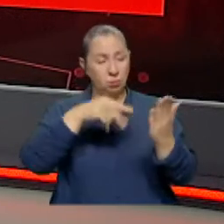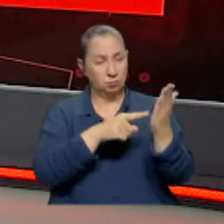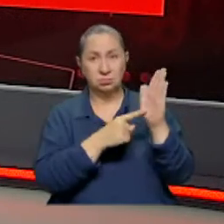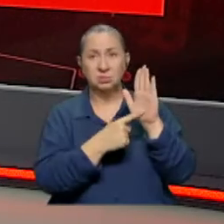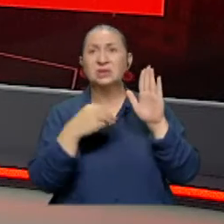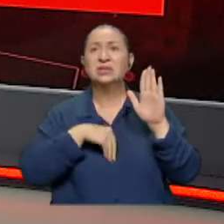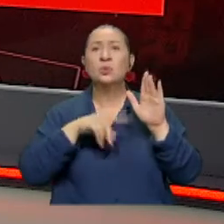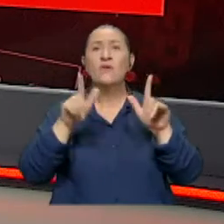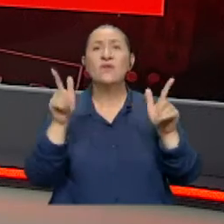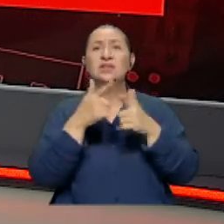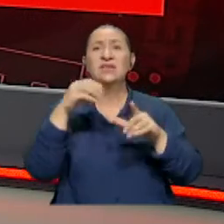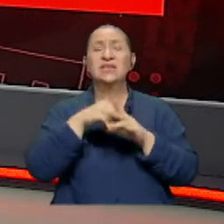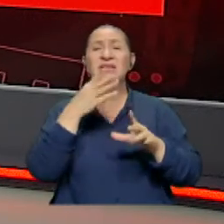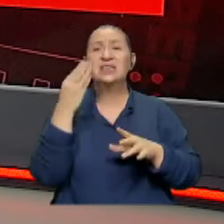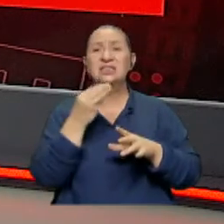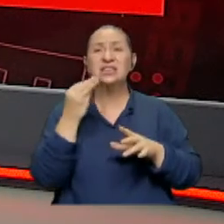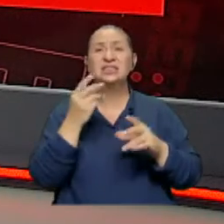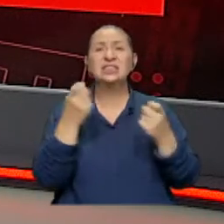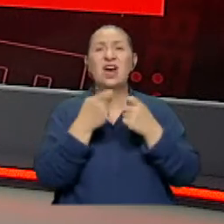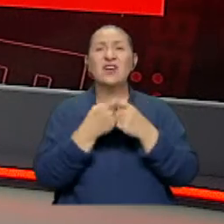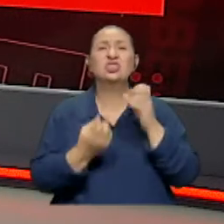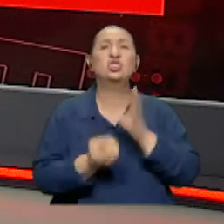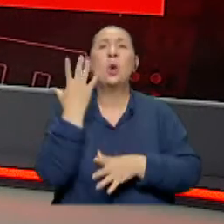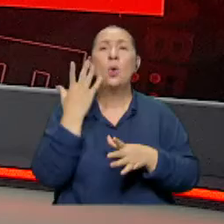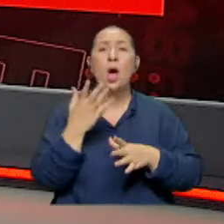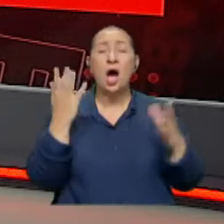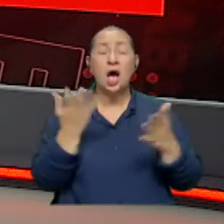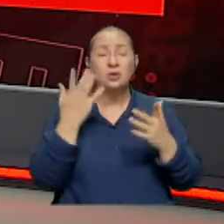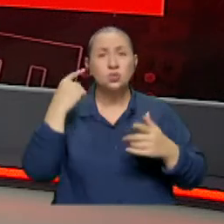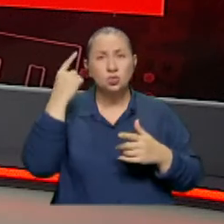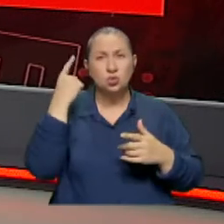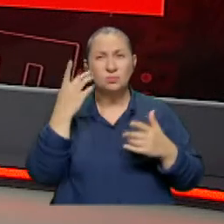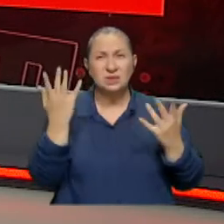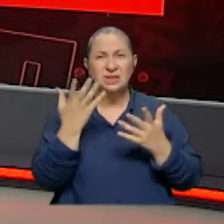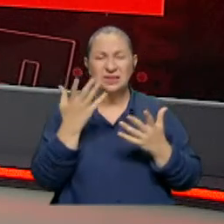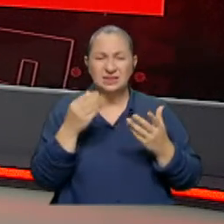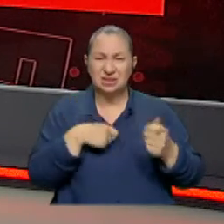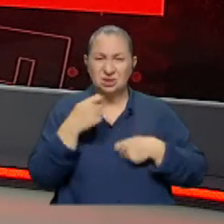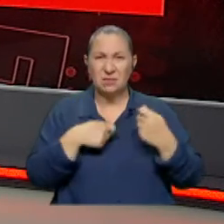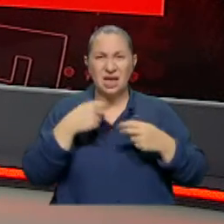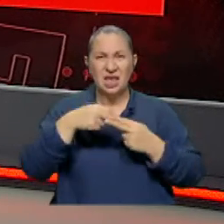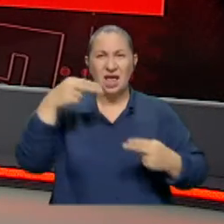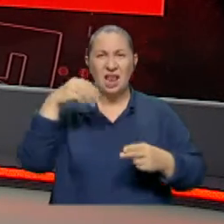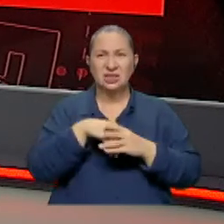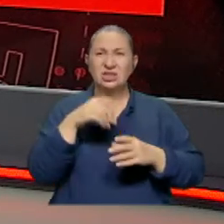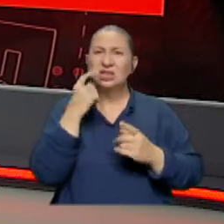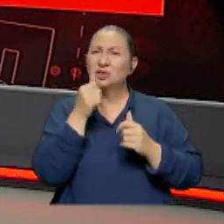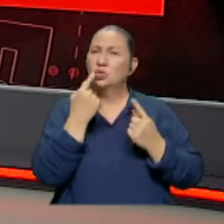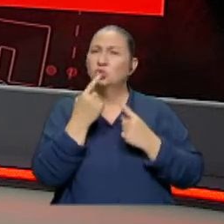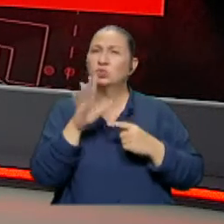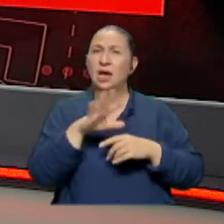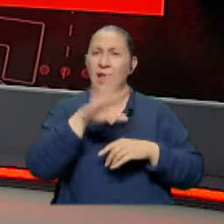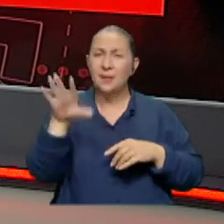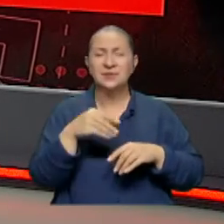önümde sanırsınız bu festivallerde gençler Savaş çıkarıyor Hatta düşünülmesi bile azdır senaryolarda var hiç değinmeyeceğim